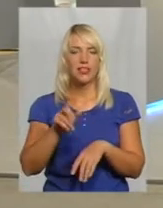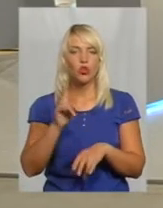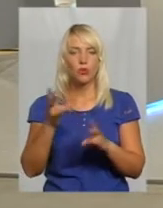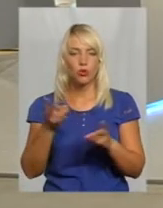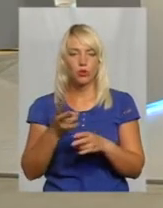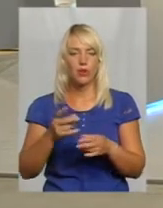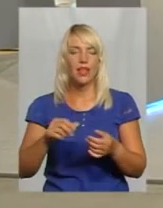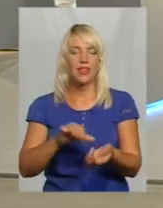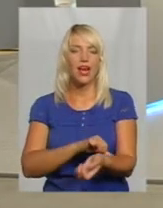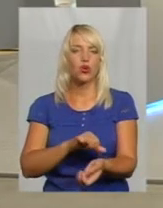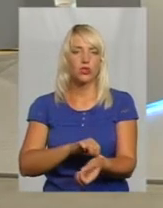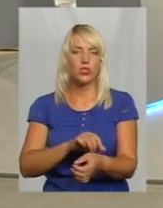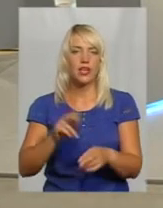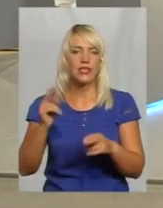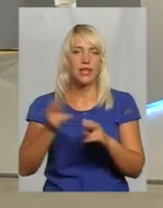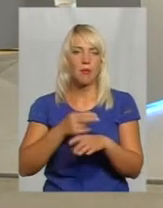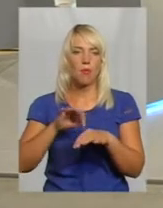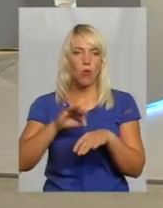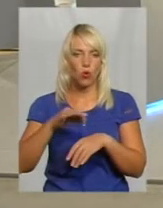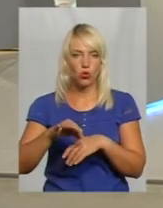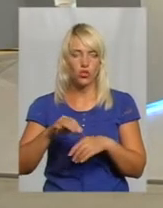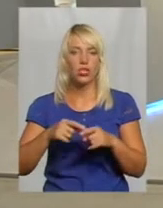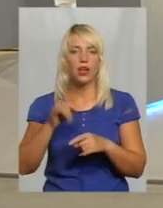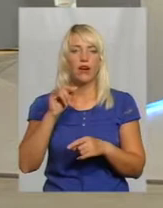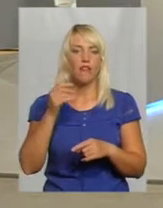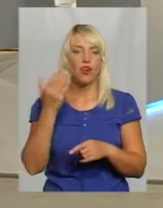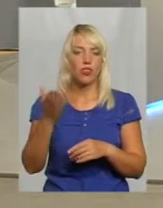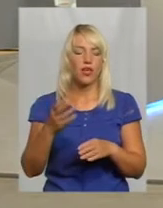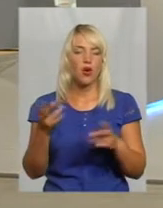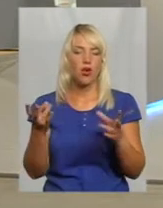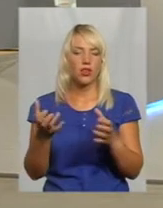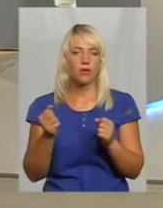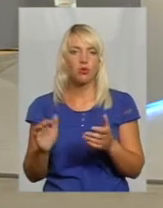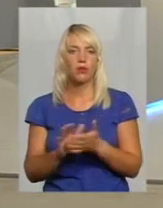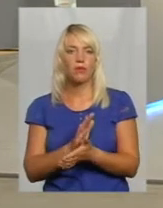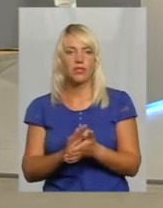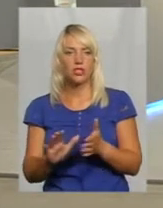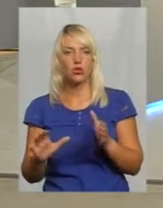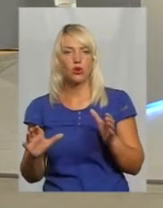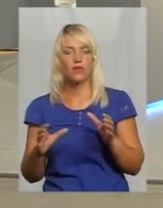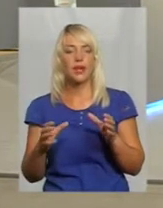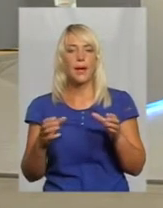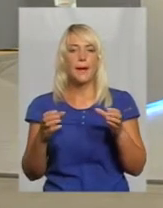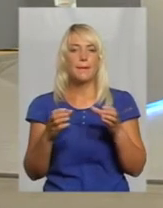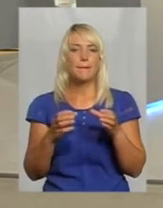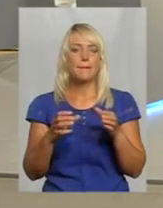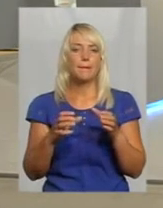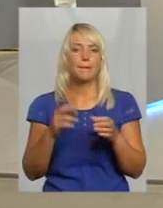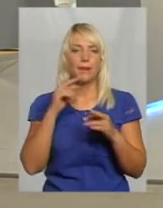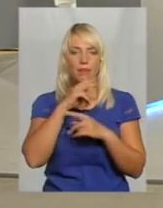призначення наркотичних знеболюючих, вони отримують безкоштовно ці препарати по рожевому